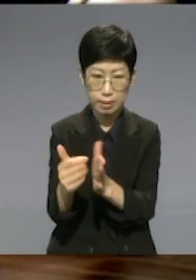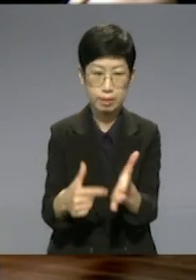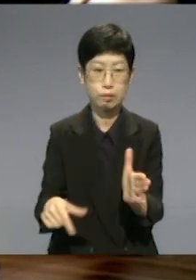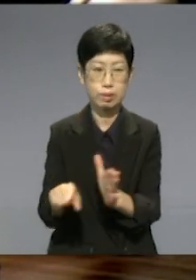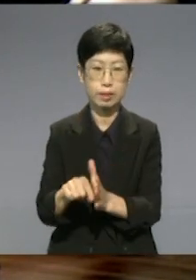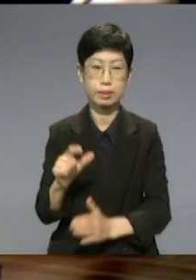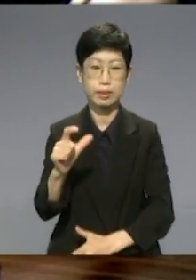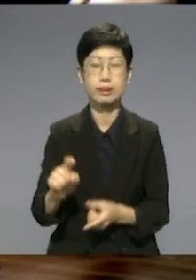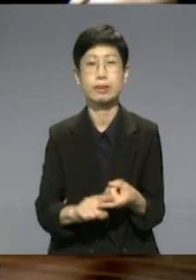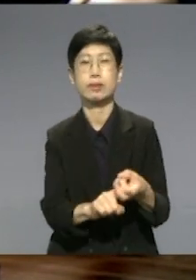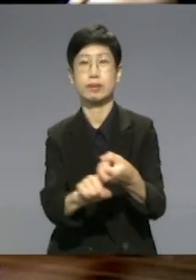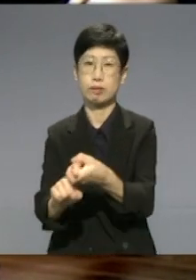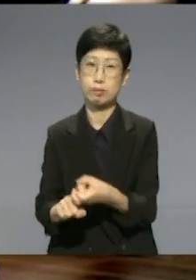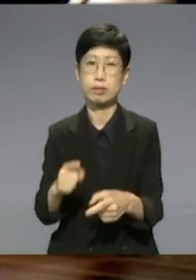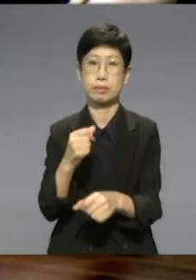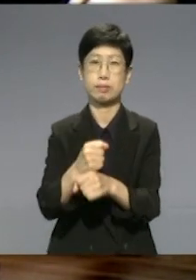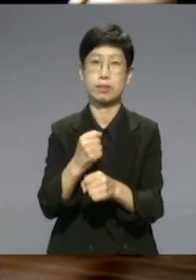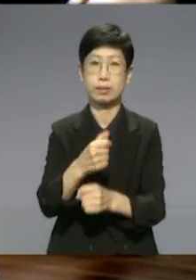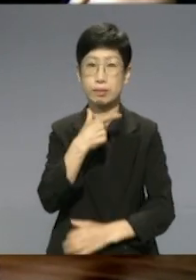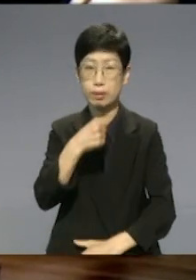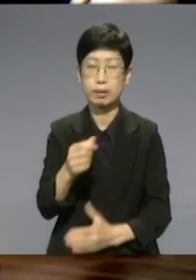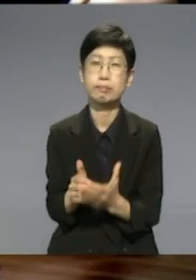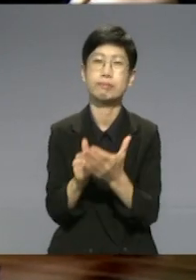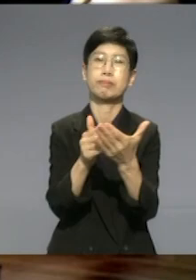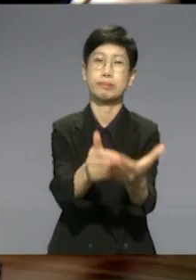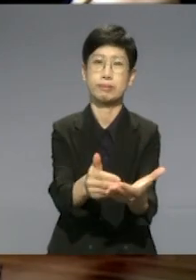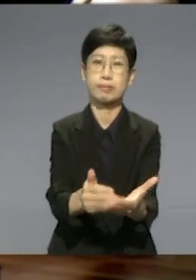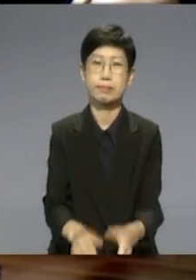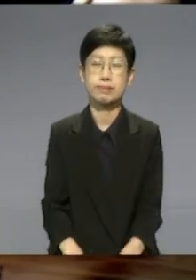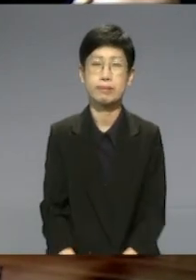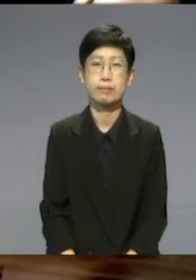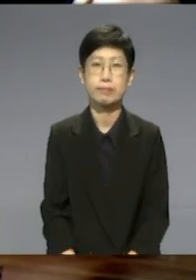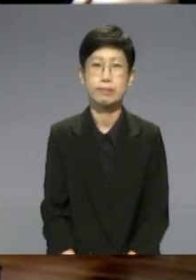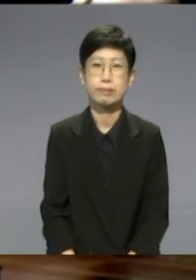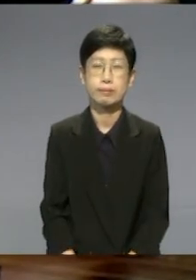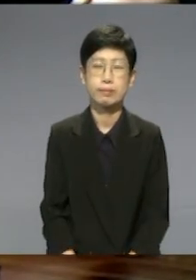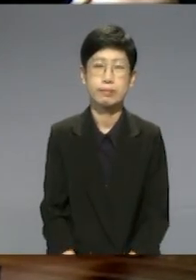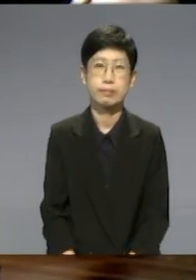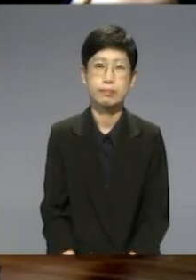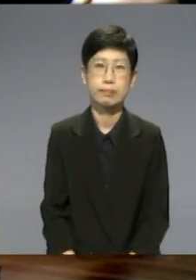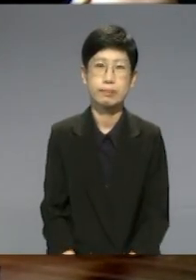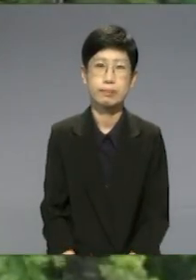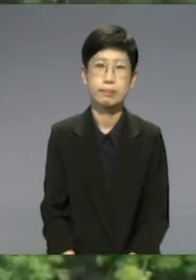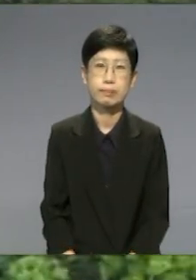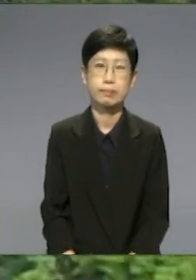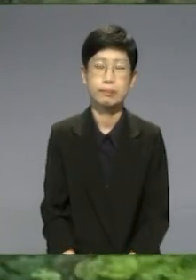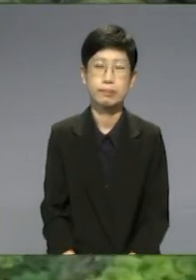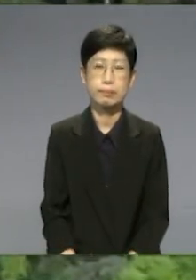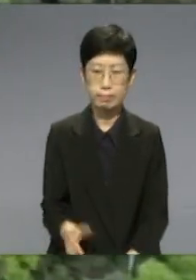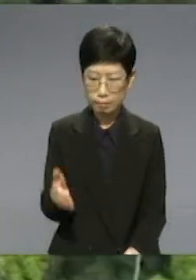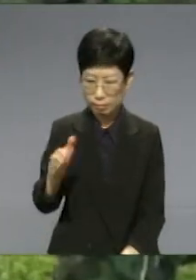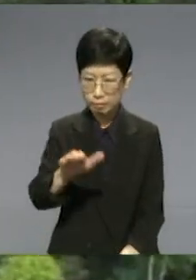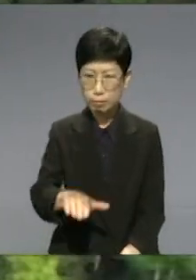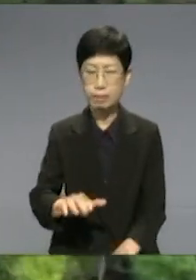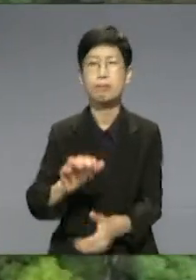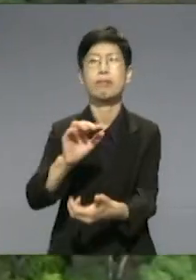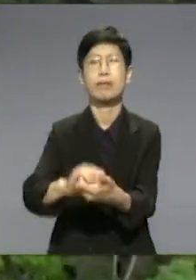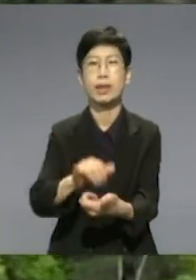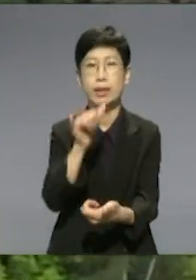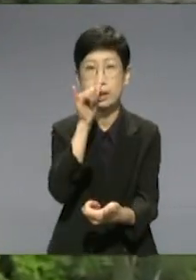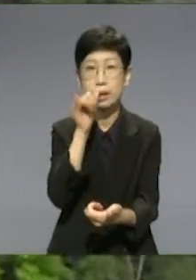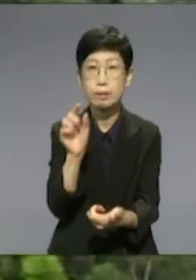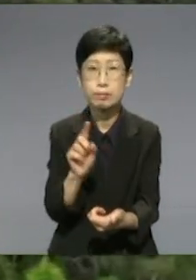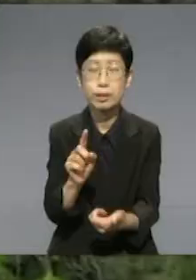de drogas y de especies y la contaminación que destruye nuestra Amazonía. 하지만 한계도